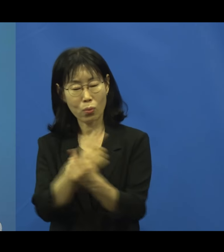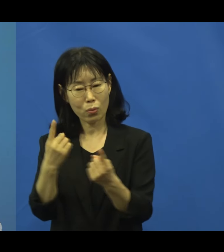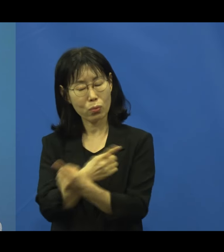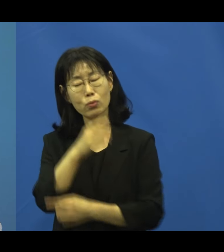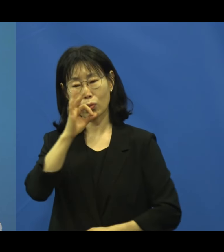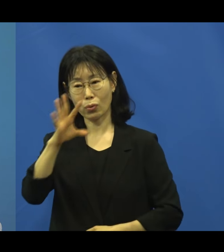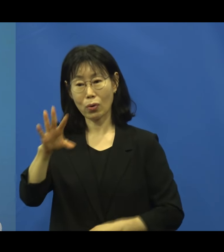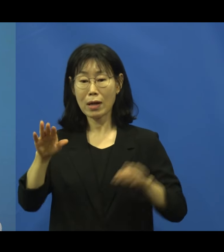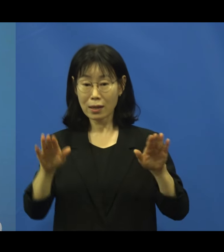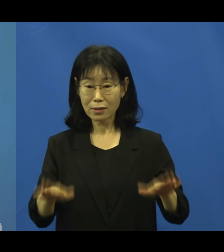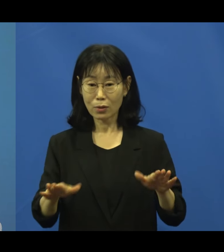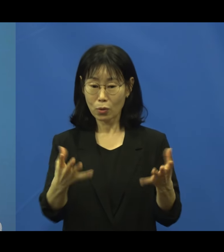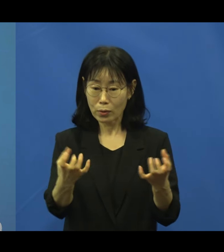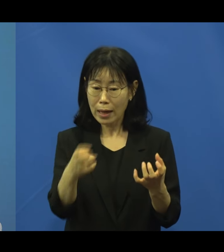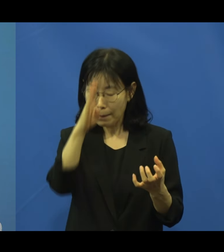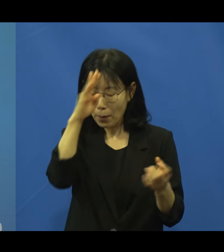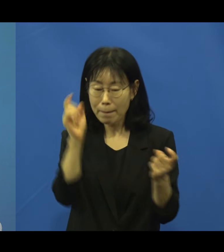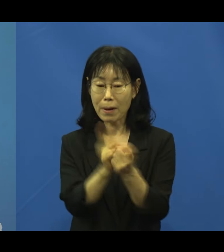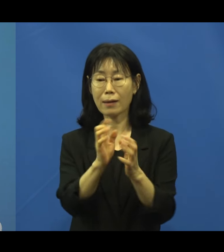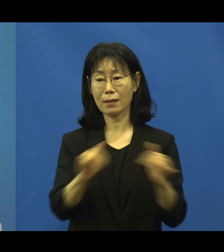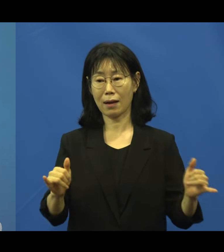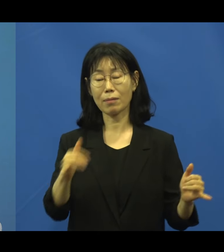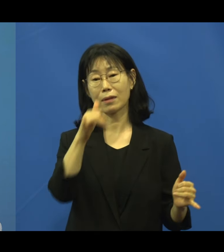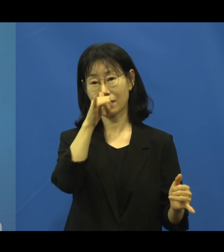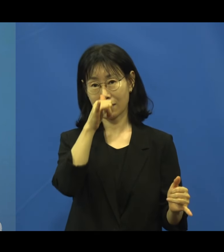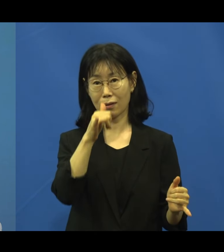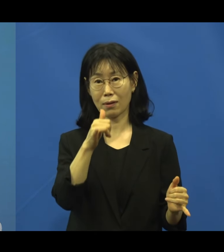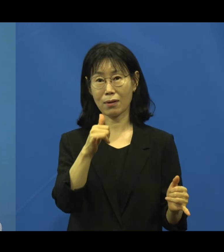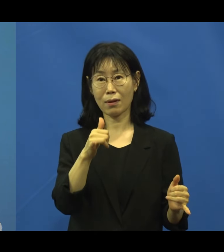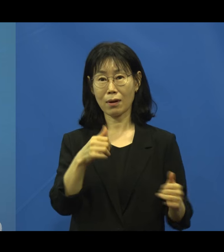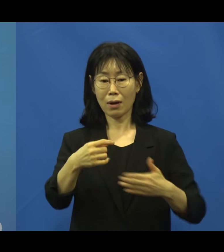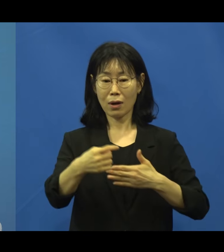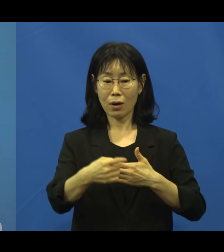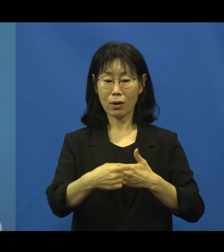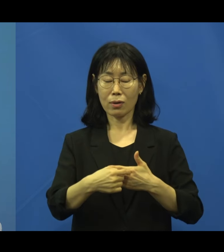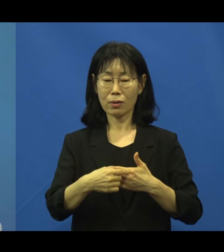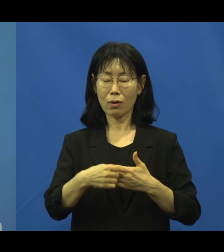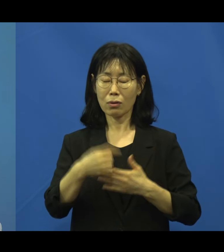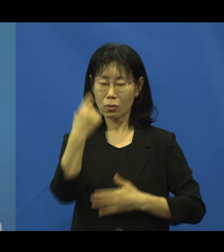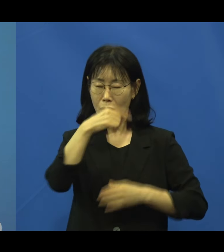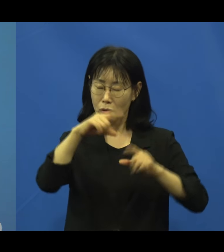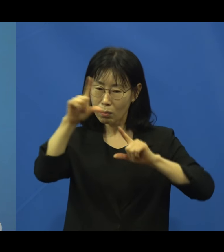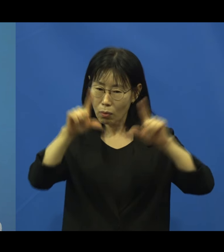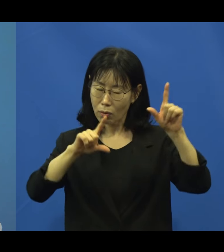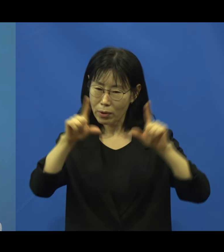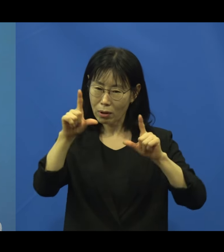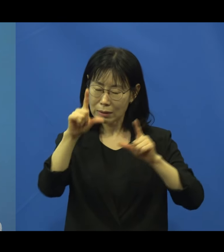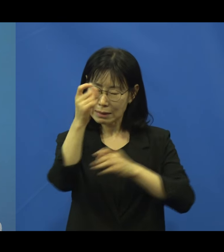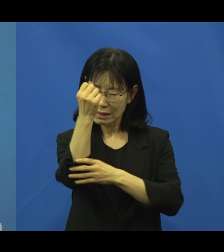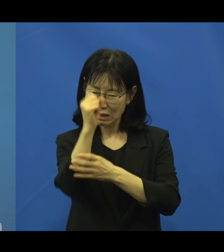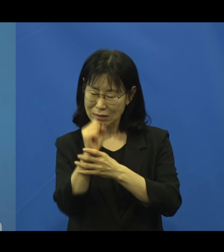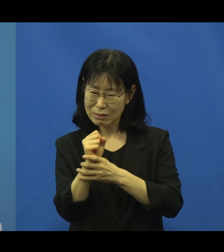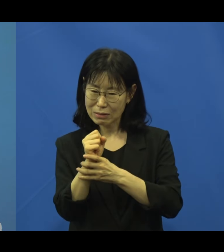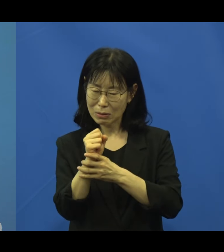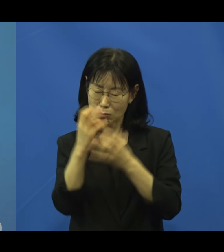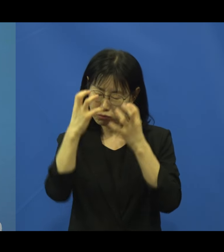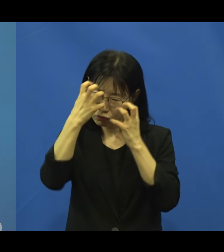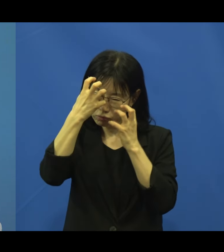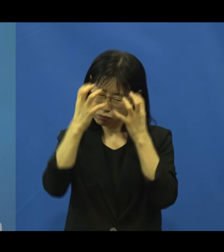지금도 있습니다, 환자들이 있는데 외모가 심각하게 손상이 되죠. 혐오의 대상이 되기도